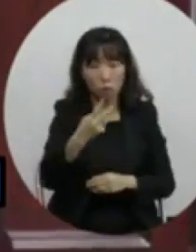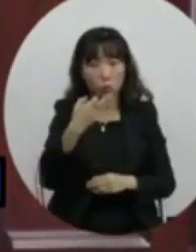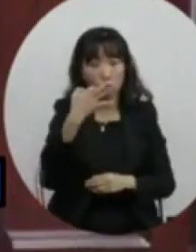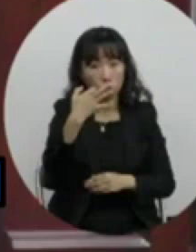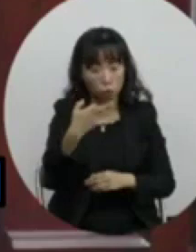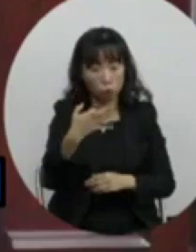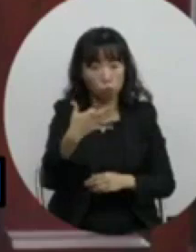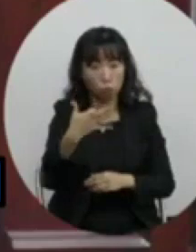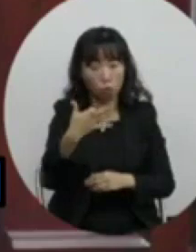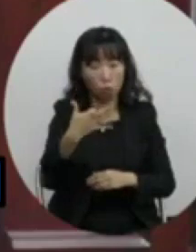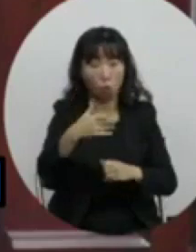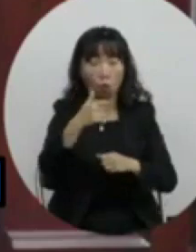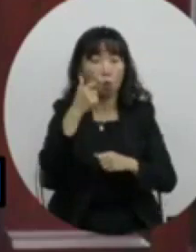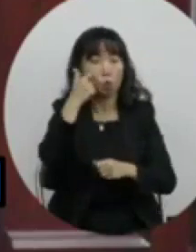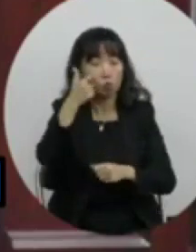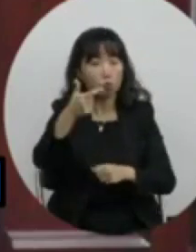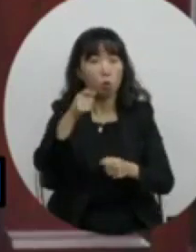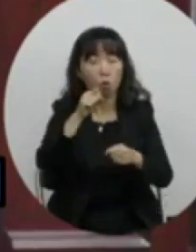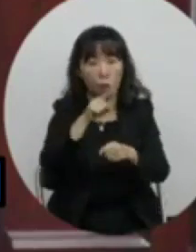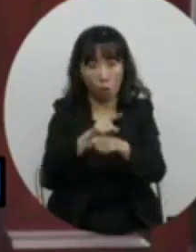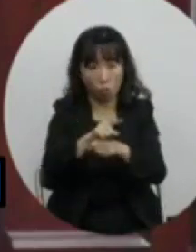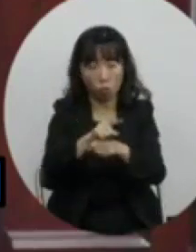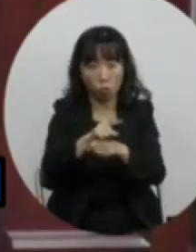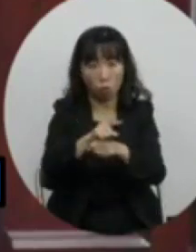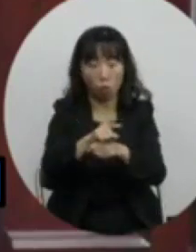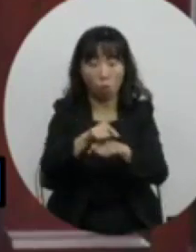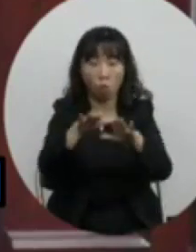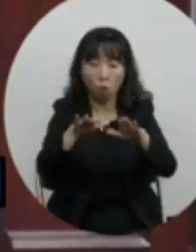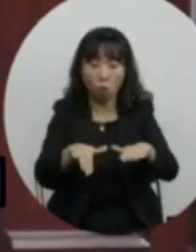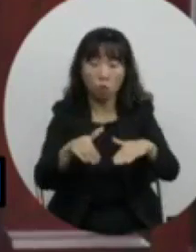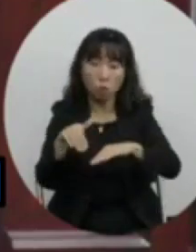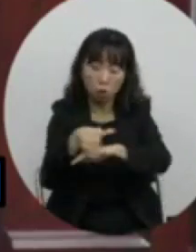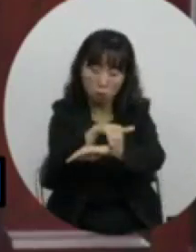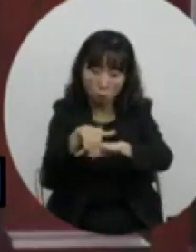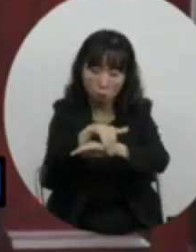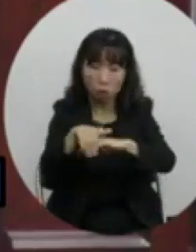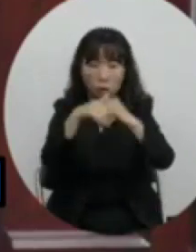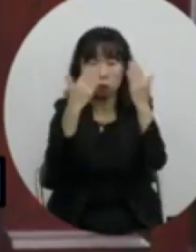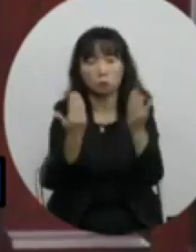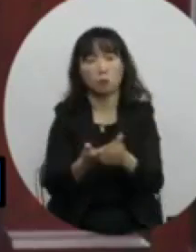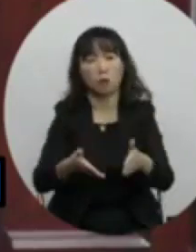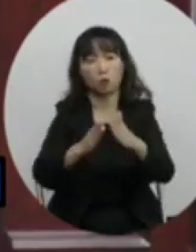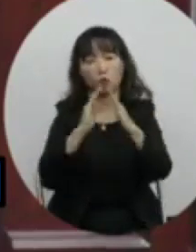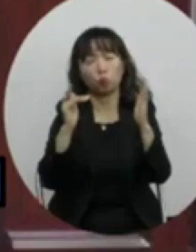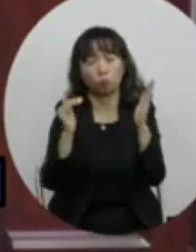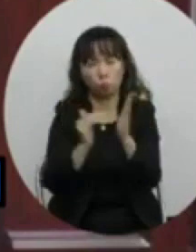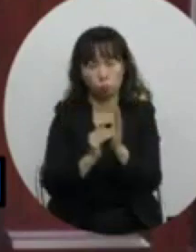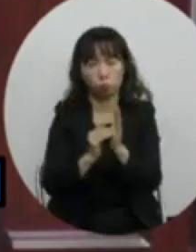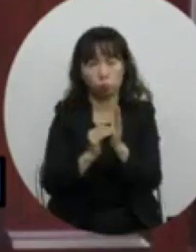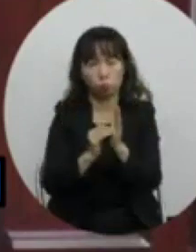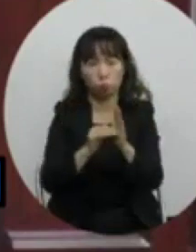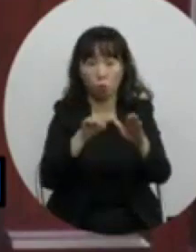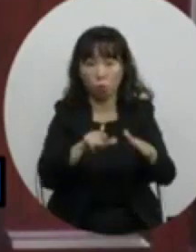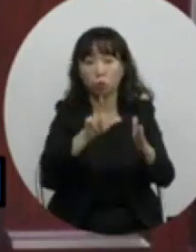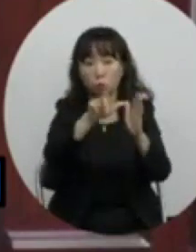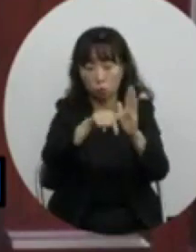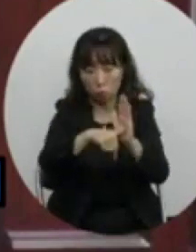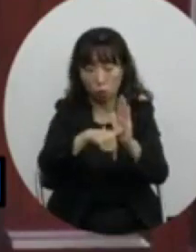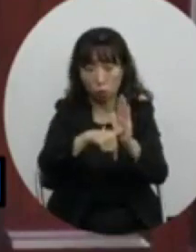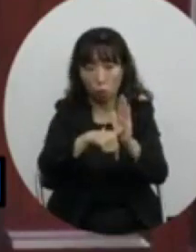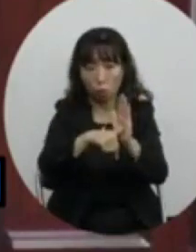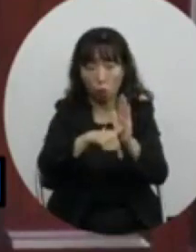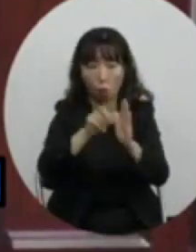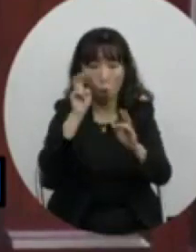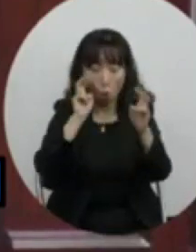6월에 여주비전 2030 중장기 종합발전계획이 이미 수립되었습니다. 그 당시에도 연구